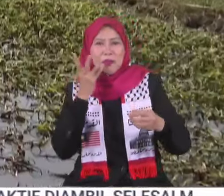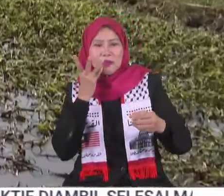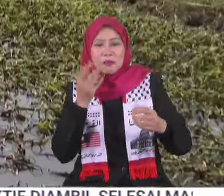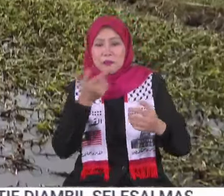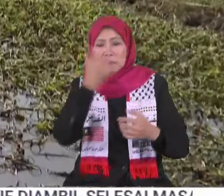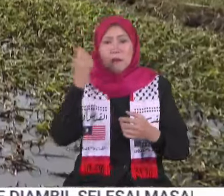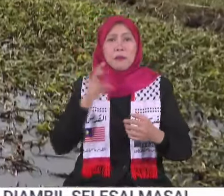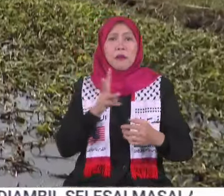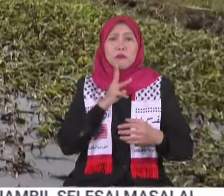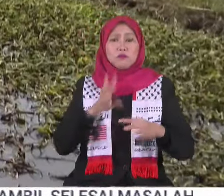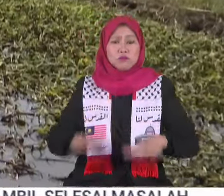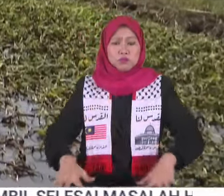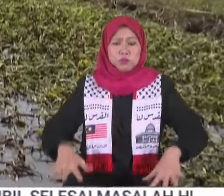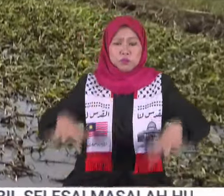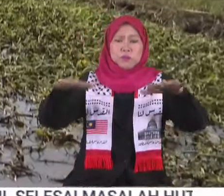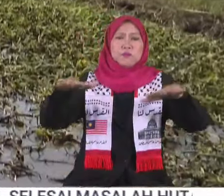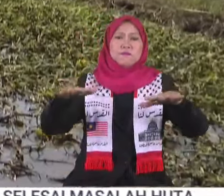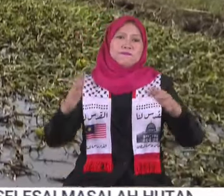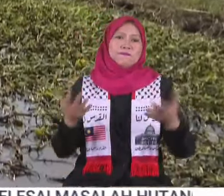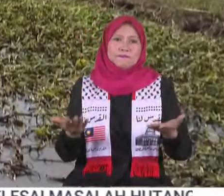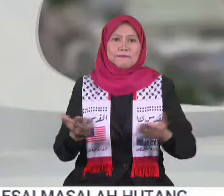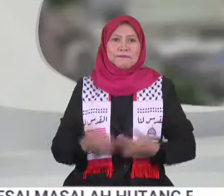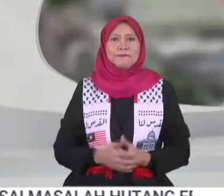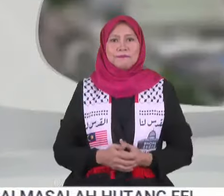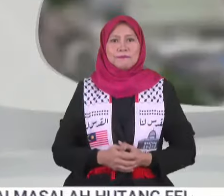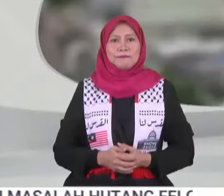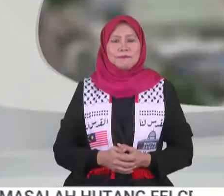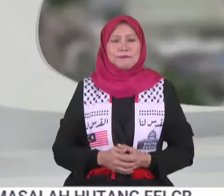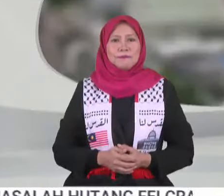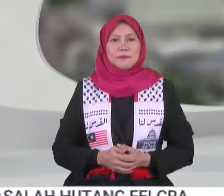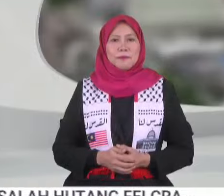sawah ditenggelami air.